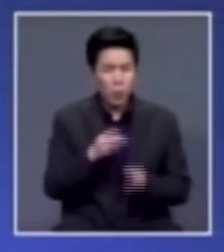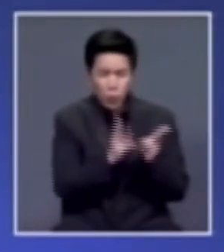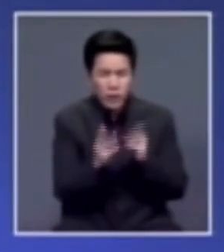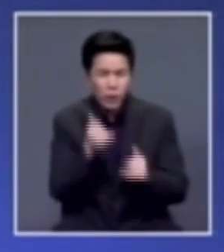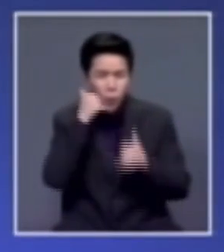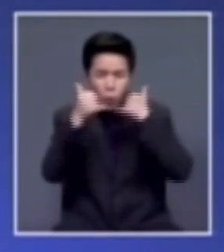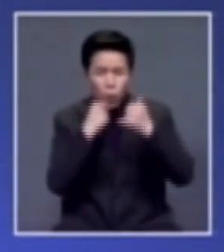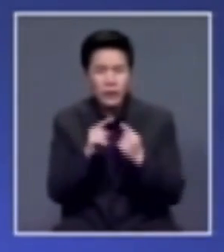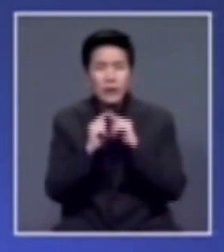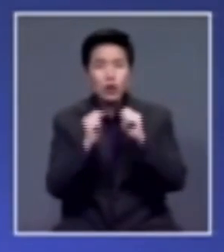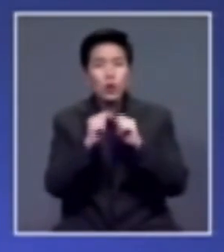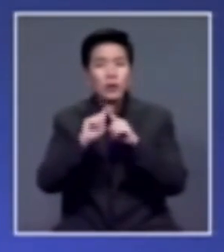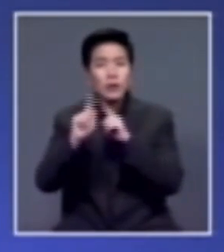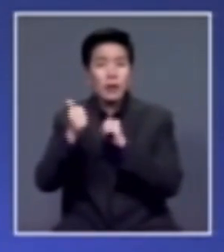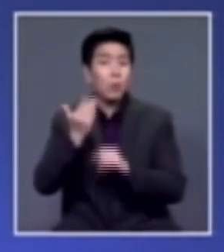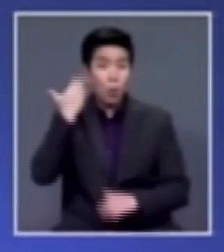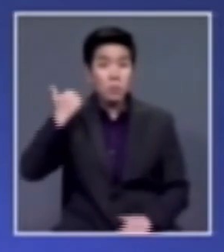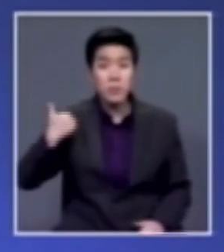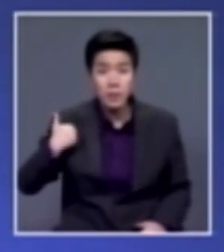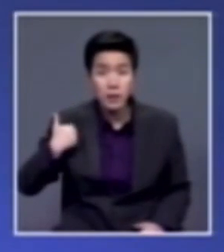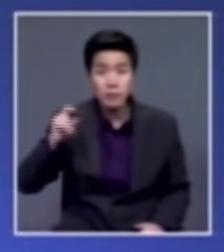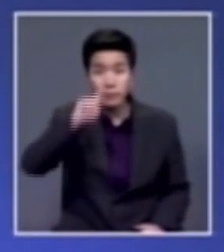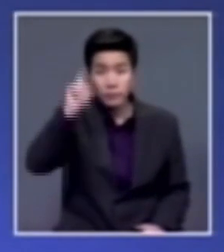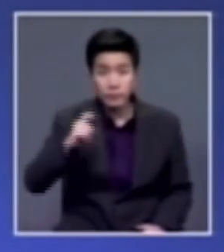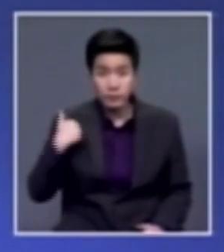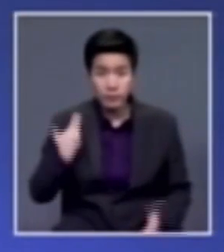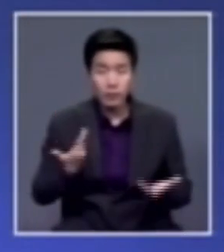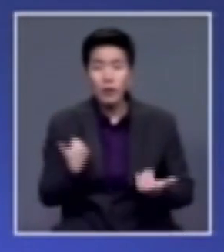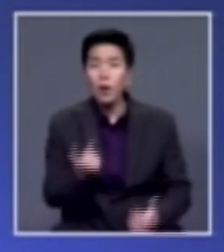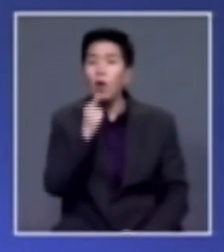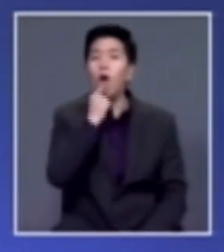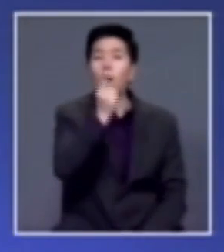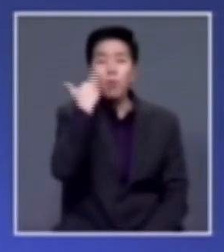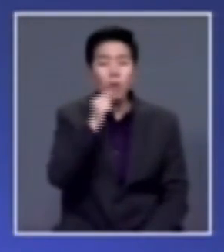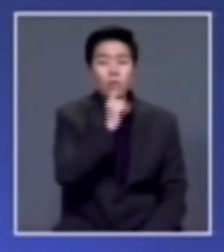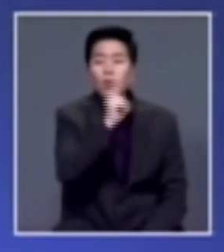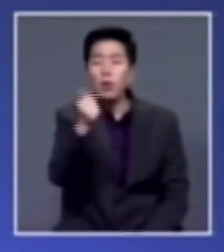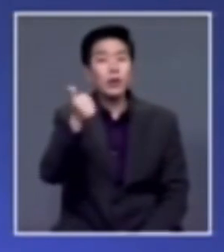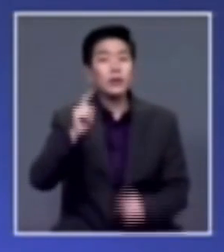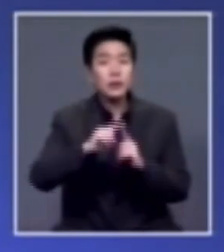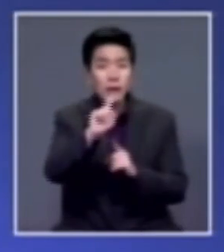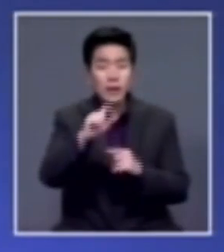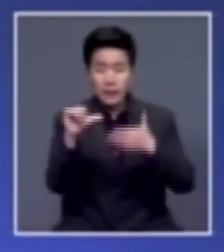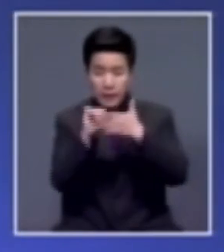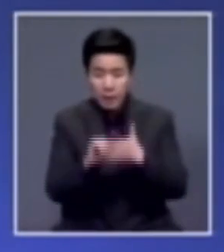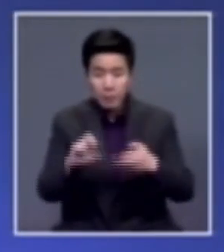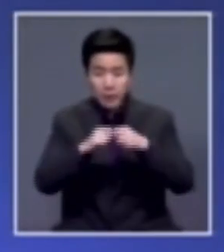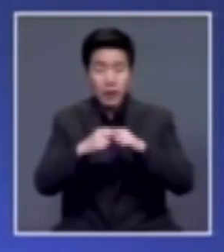นะครับต้องดูสมัยก่อนๆนี้มีไหมเรื่องแบบนี้นะครับร้องเรียนที่ไหนได้บ้างได้มีการแก้ไขปัญหาบ้างหรือเปล่